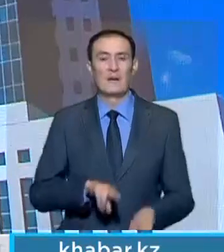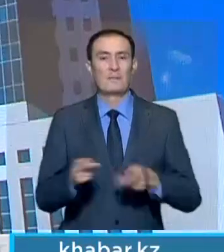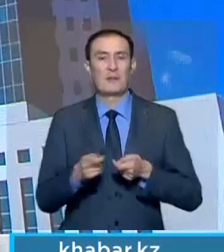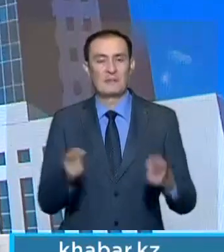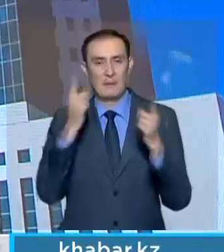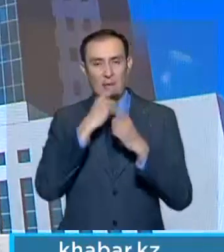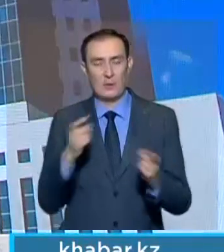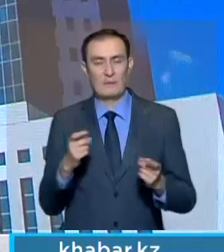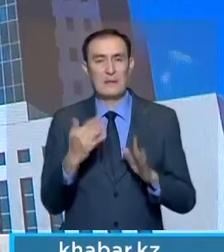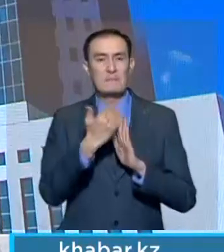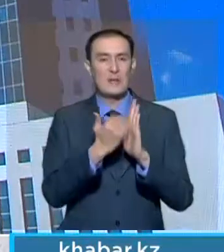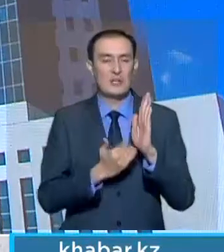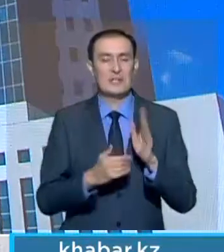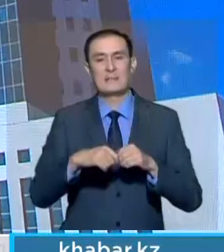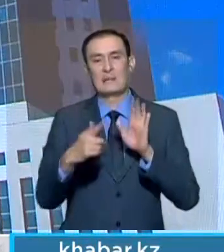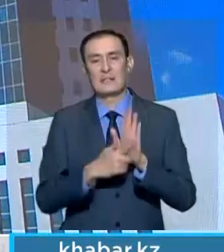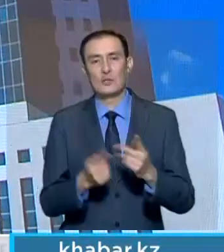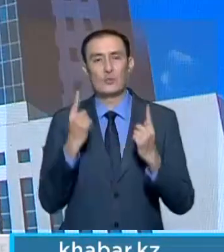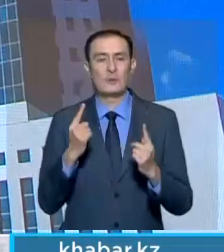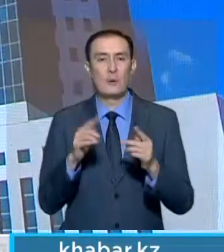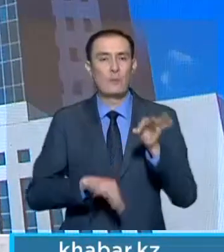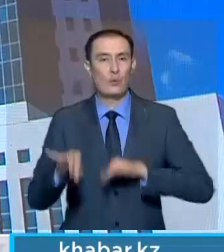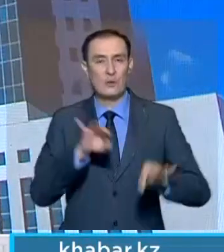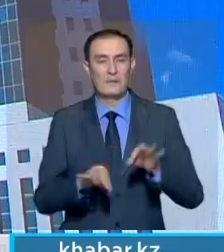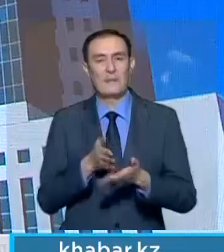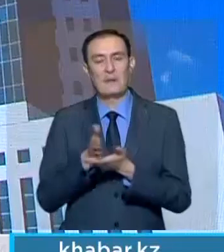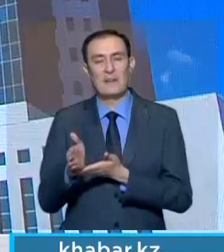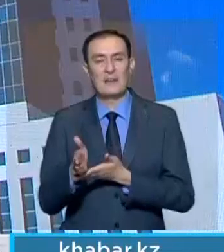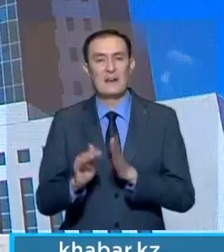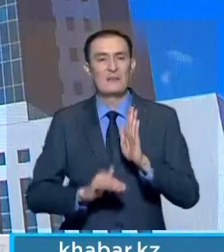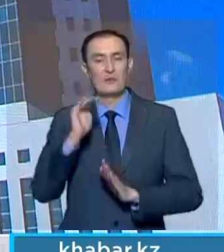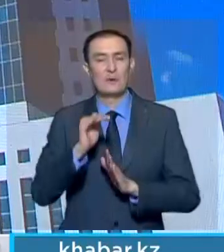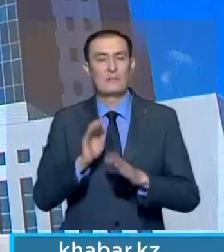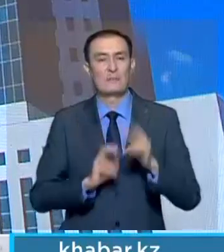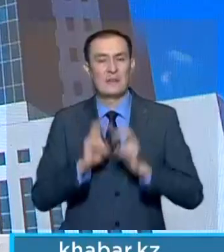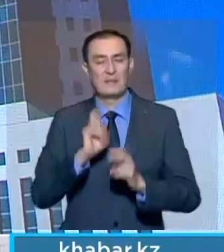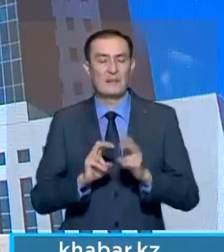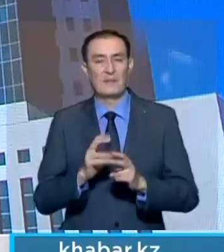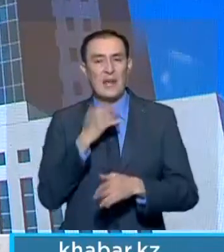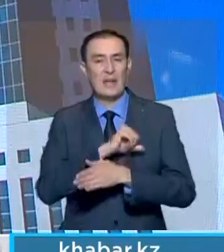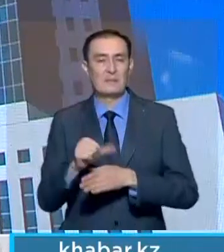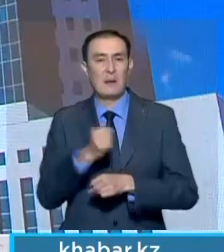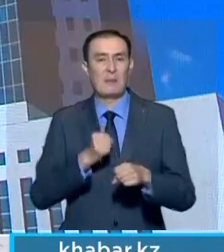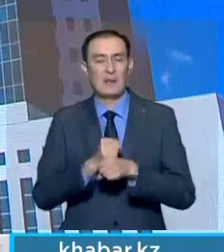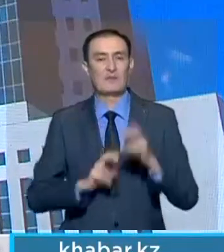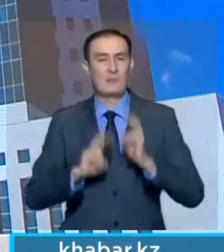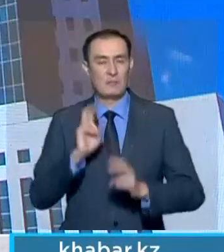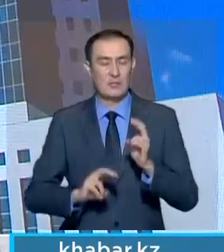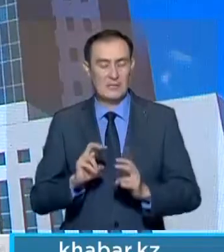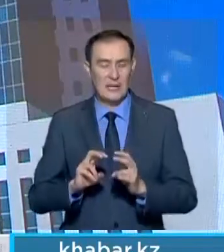правительстве обнародовали перечень из 17 крупных проектов в области высокопроизводителей и экспортоориентированной обрабатывающей